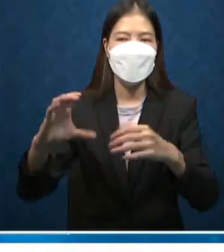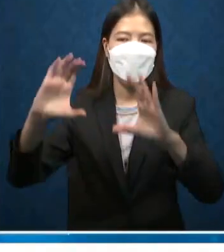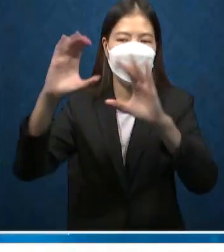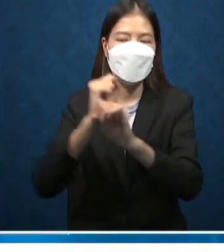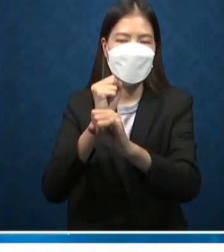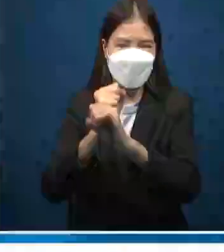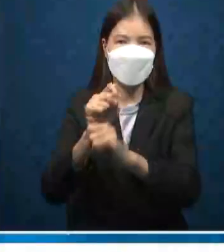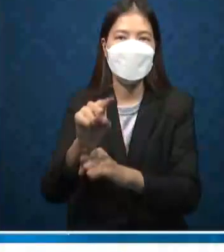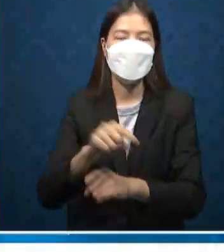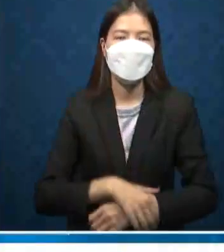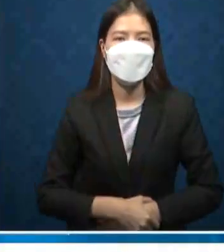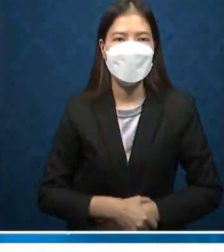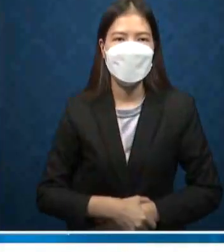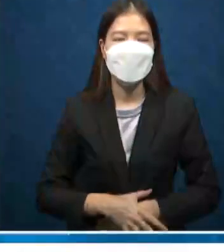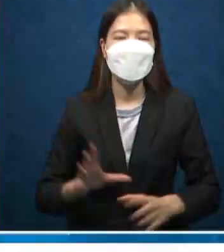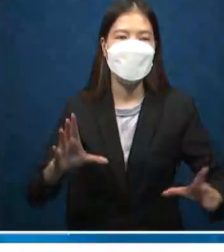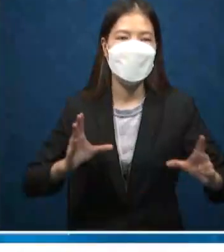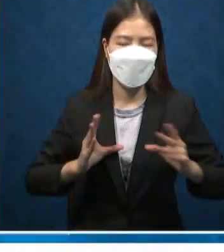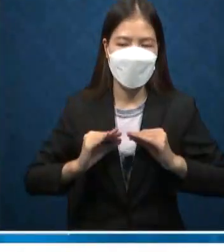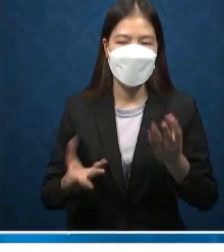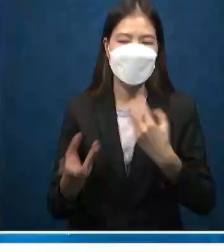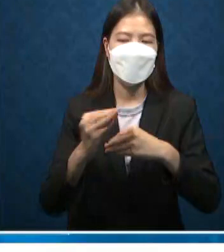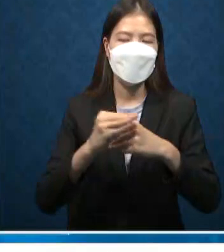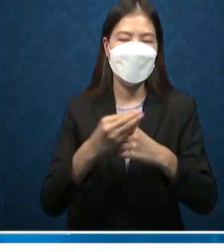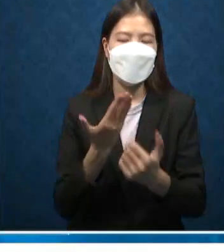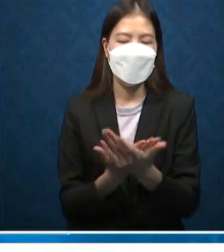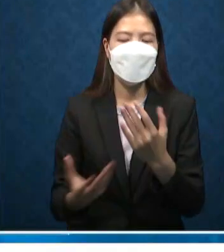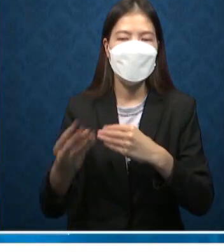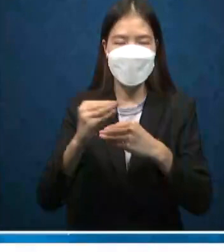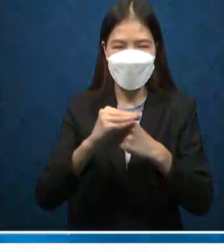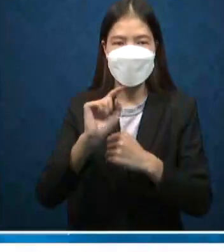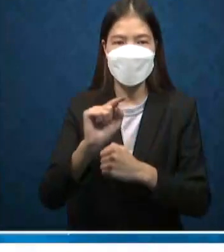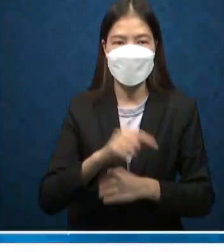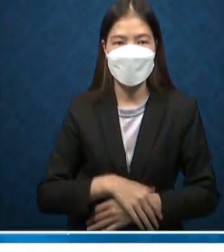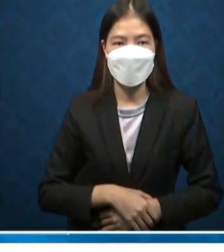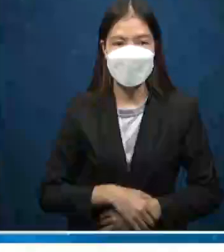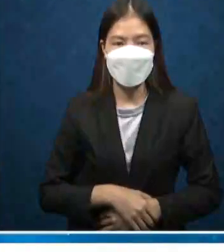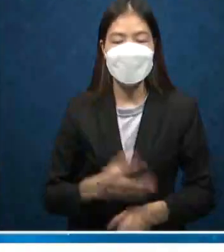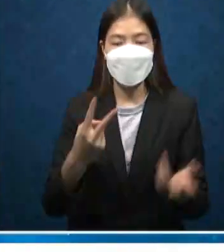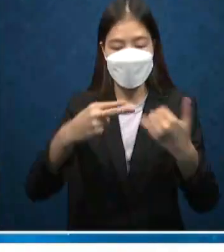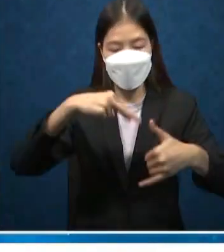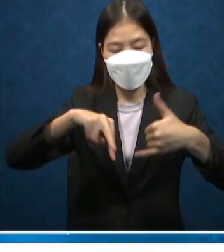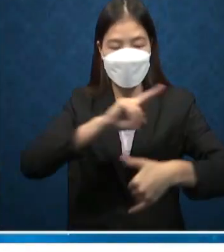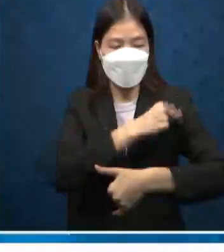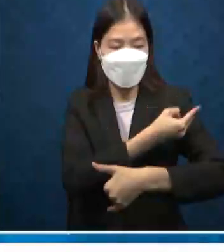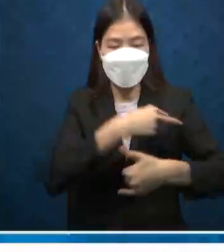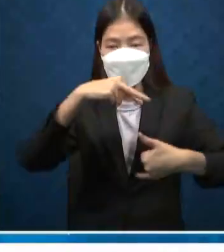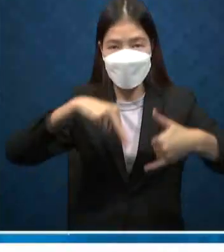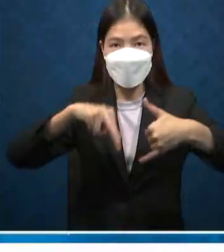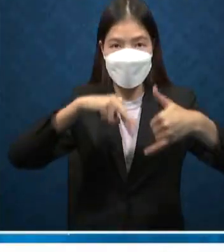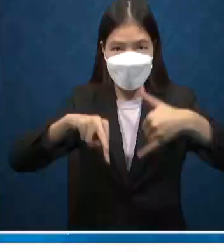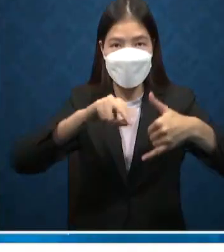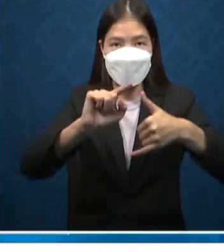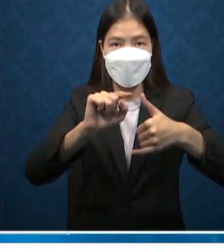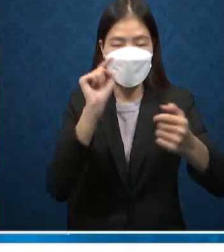งต้องยอมรับในเรื่องของกรอบเงินที่เพิ่มสูงขึ้นสำหรับกรณีค่ารักษาพยาบาลนะครับที่มี